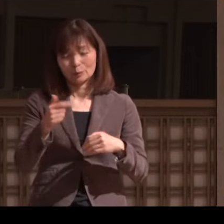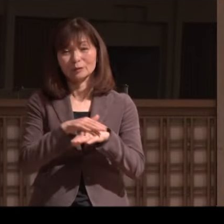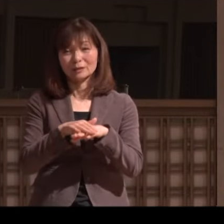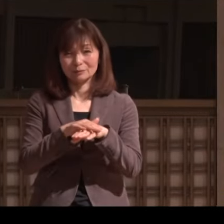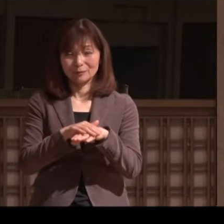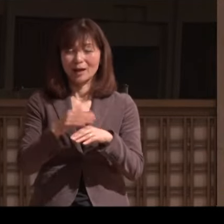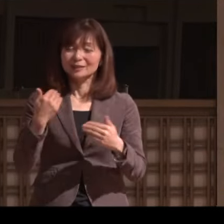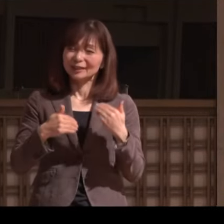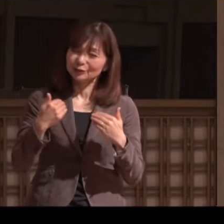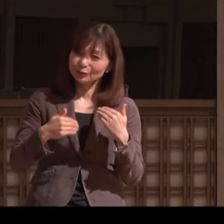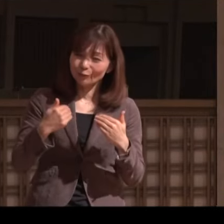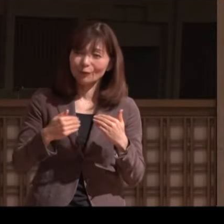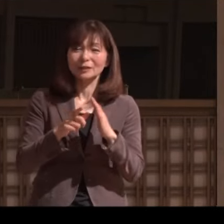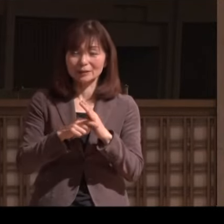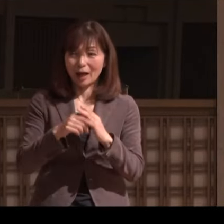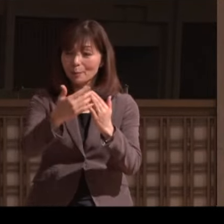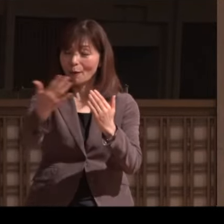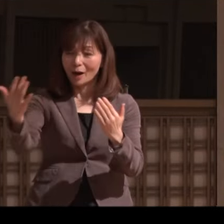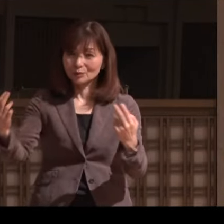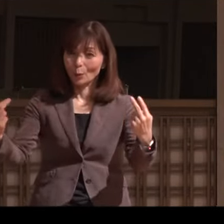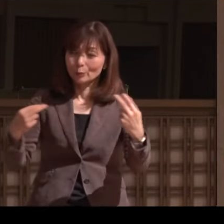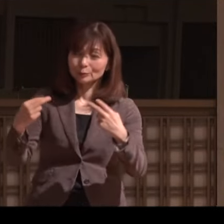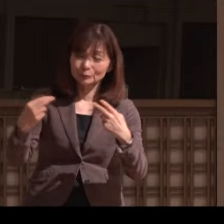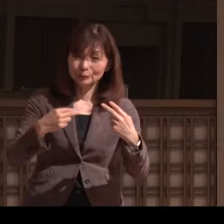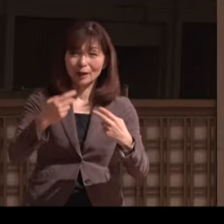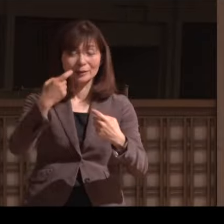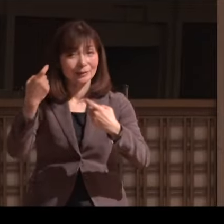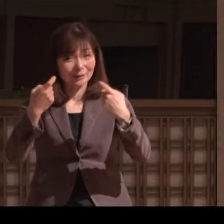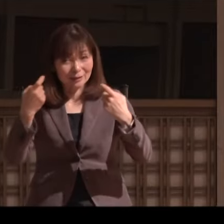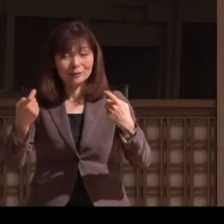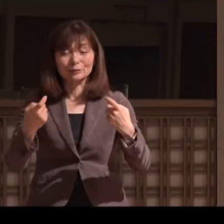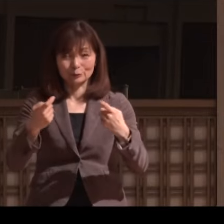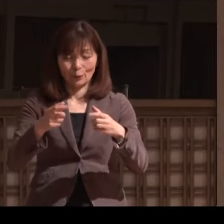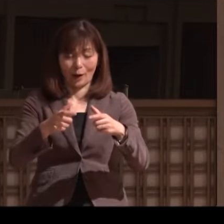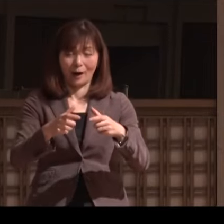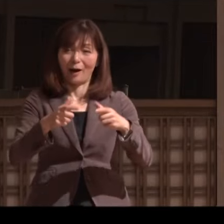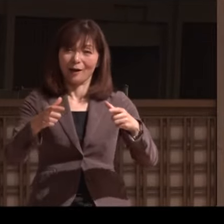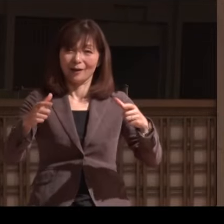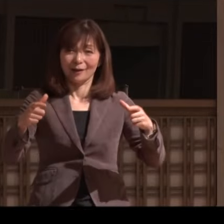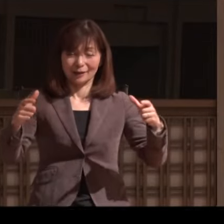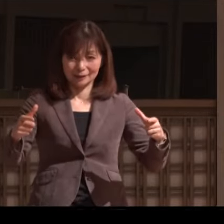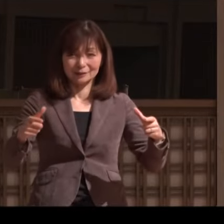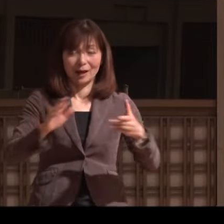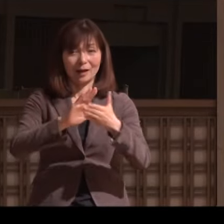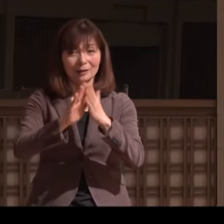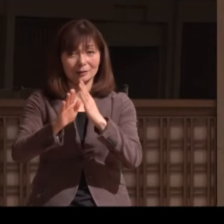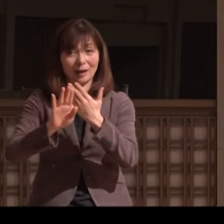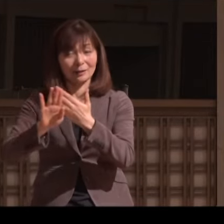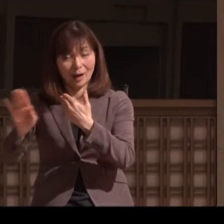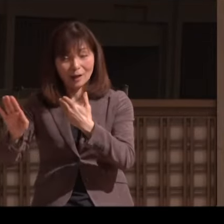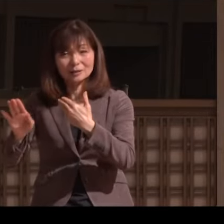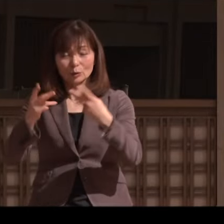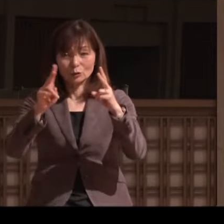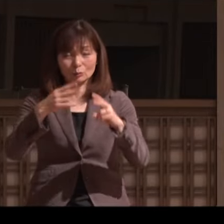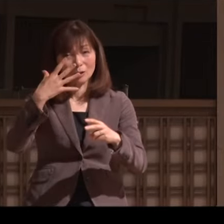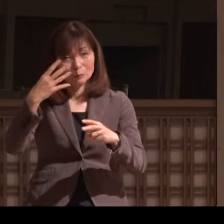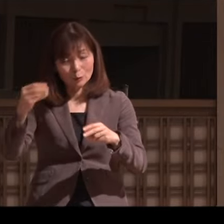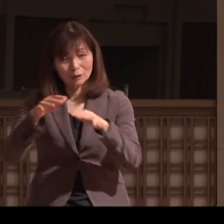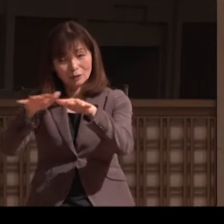楽しそうにしていると周りも気になったりとか輪が広がっていくと思うのでそれがどんどんこ県外にも広島の魅力が伝わるといいなと思ってい